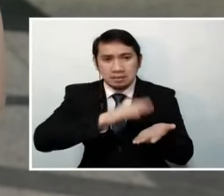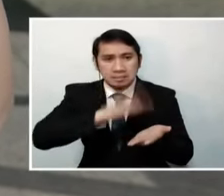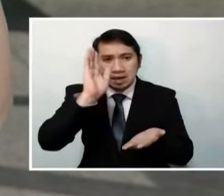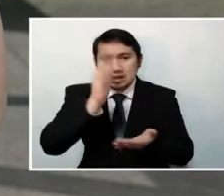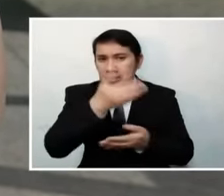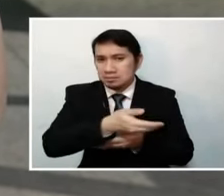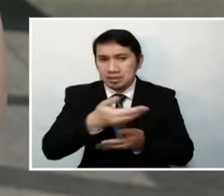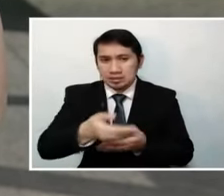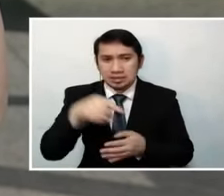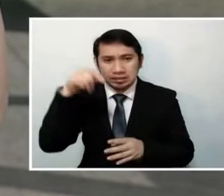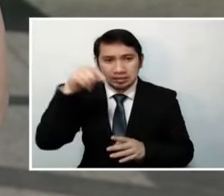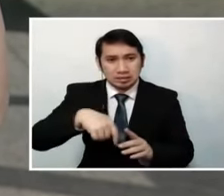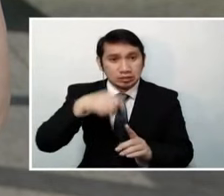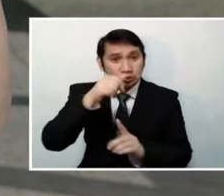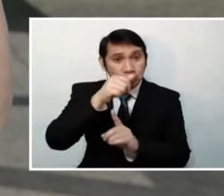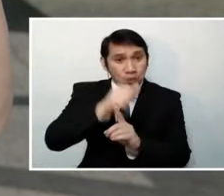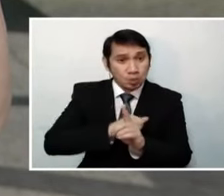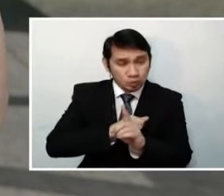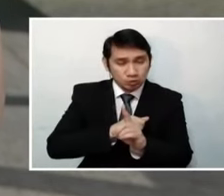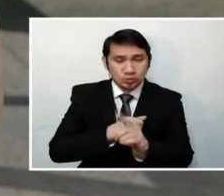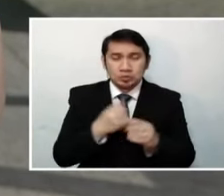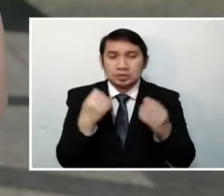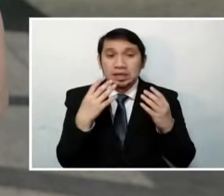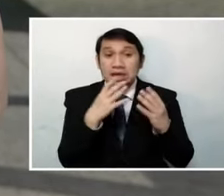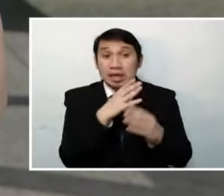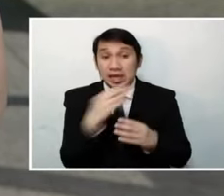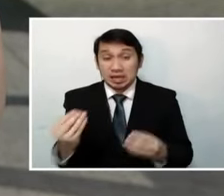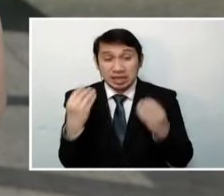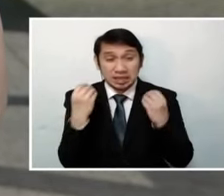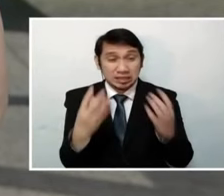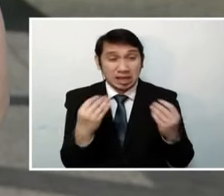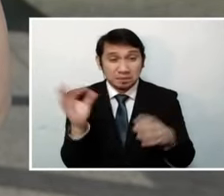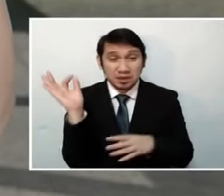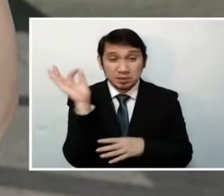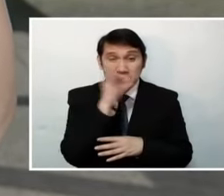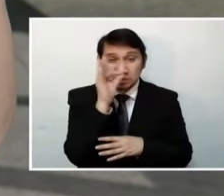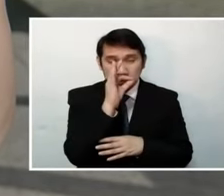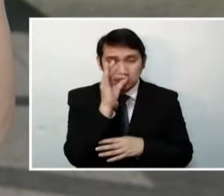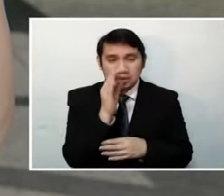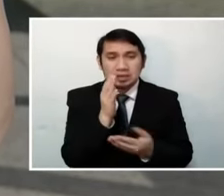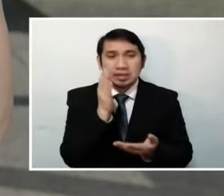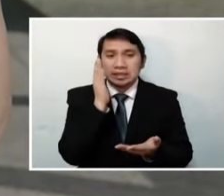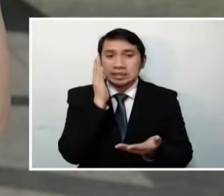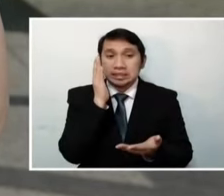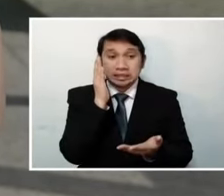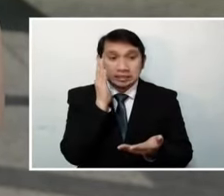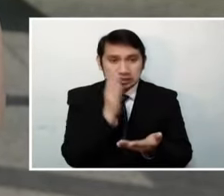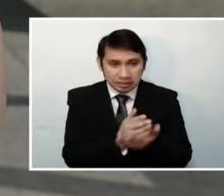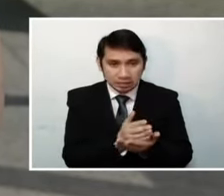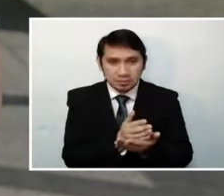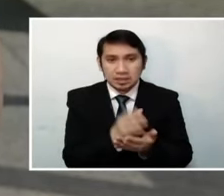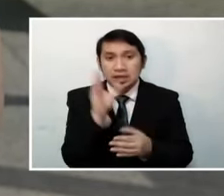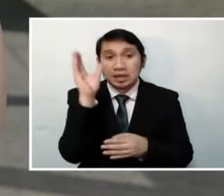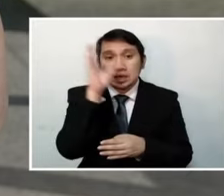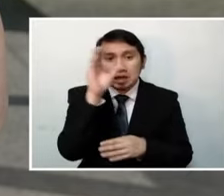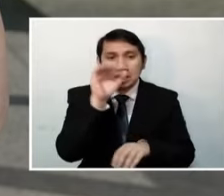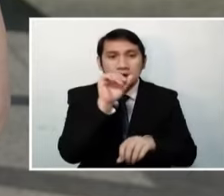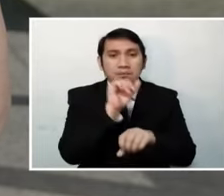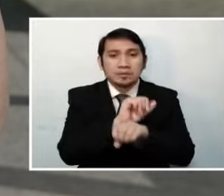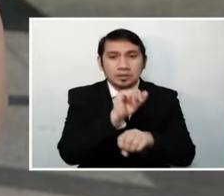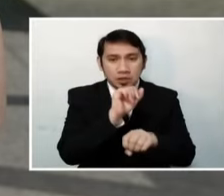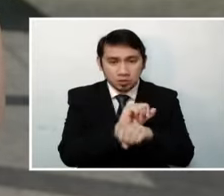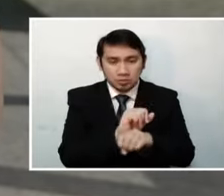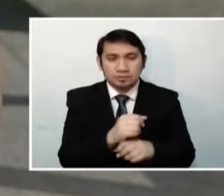Agosto. Bago nito, dumami naman ang mga Pilipinong tumigil na muna sa paghahanap ng trabaho.